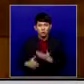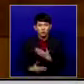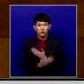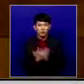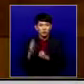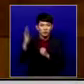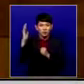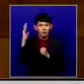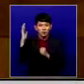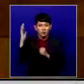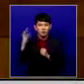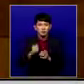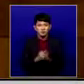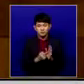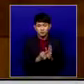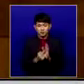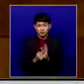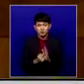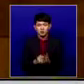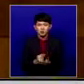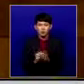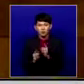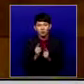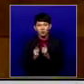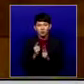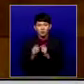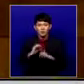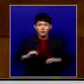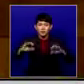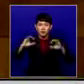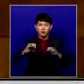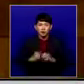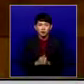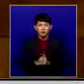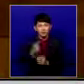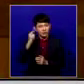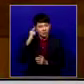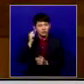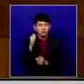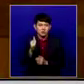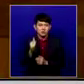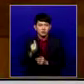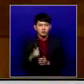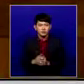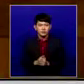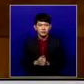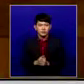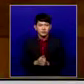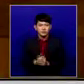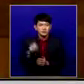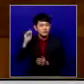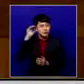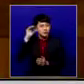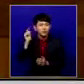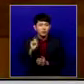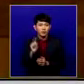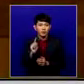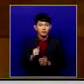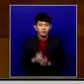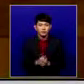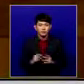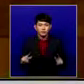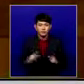ายเสนอความเห็นให้กับรัฐบาลผมถือว่าเป็นสิ่งที่ดีและผมเชื่อว่าทั้งกระทรว